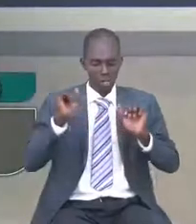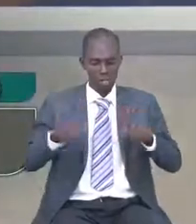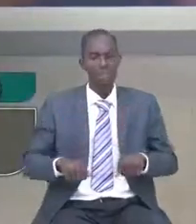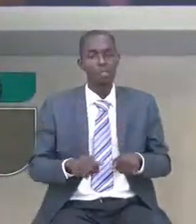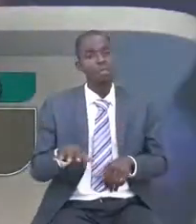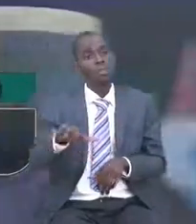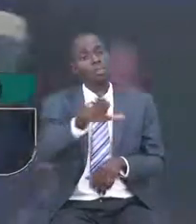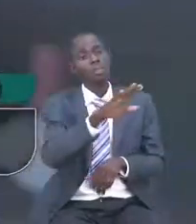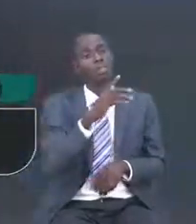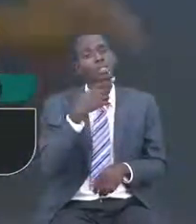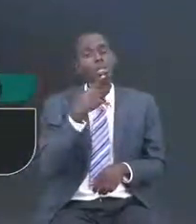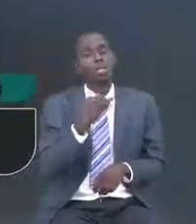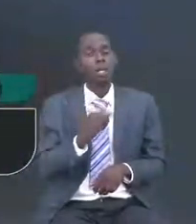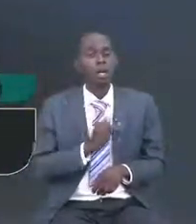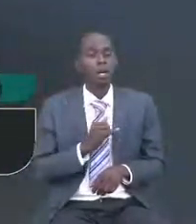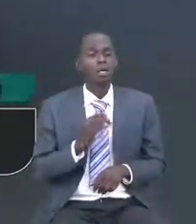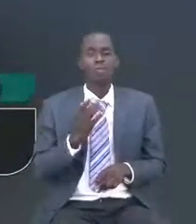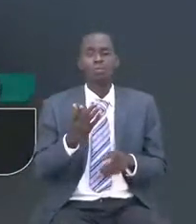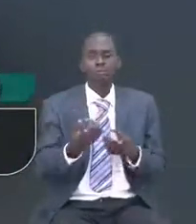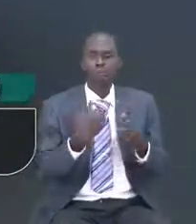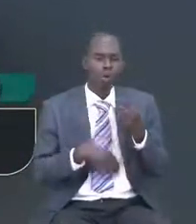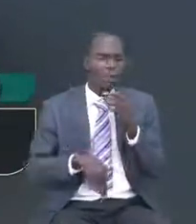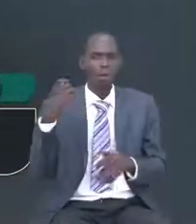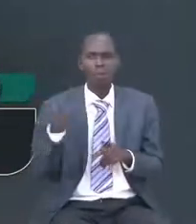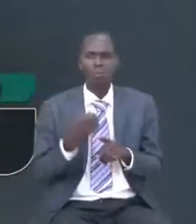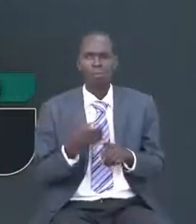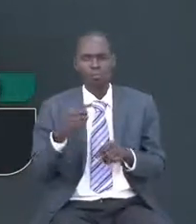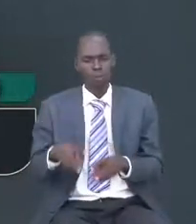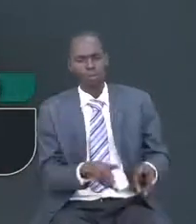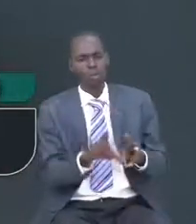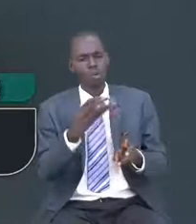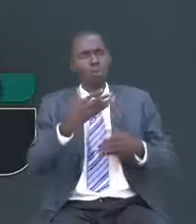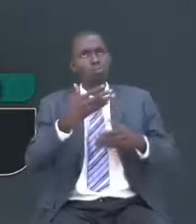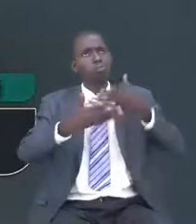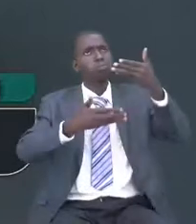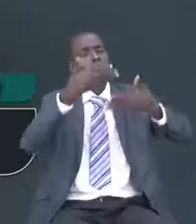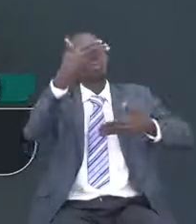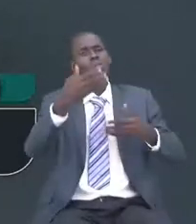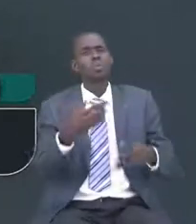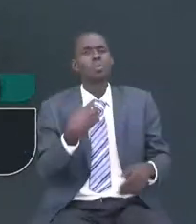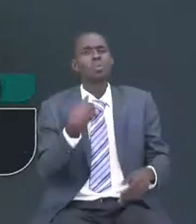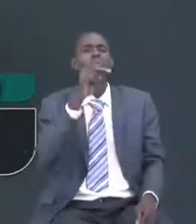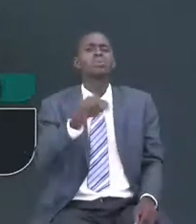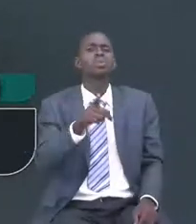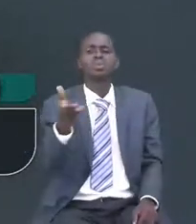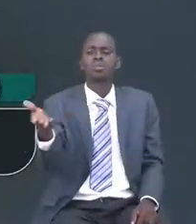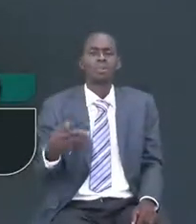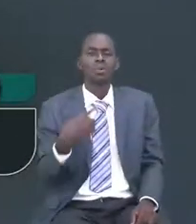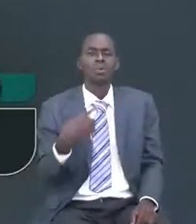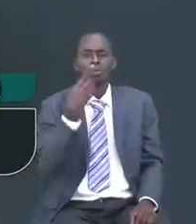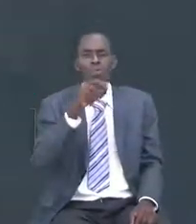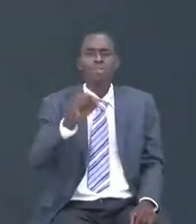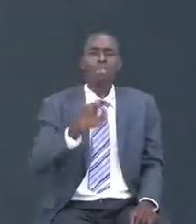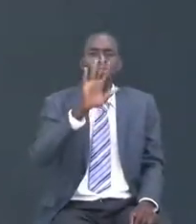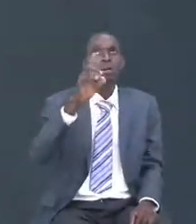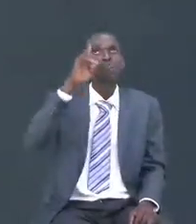dit que de quitter le chemin du progrès. Ils ont dit, qui a besoin de toi-même? Qui a besoin de ton